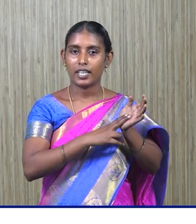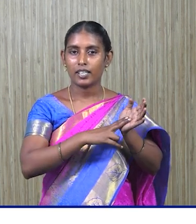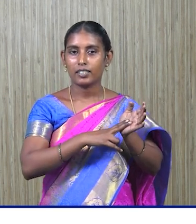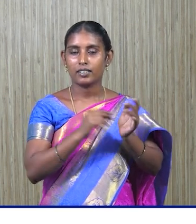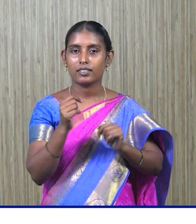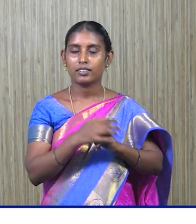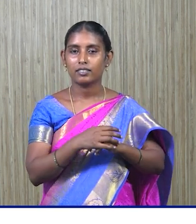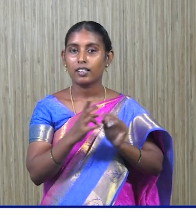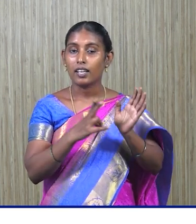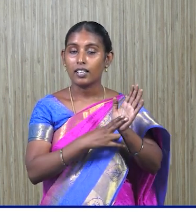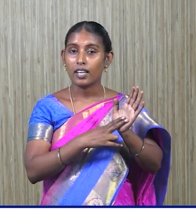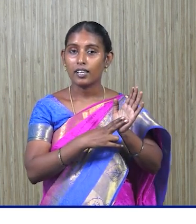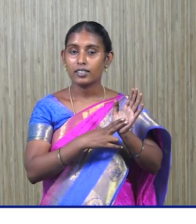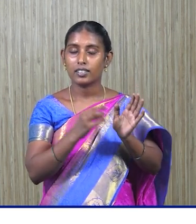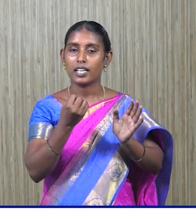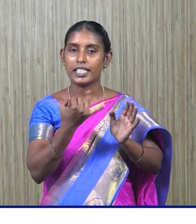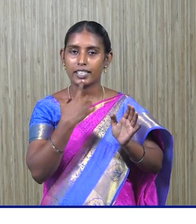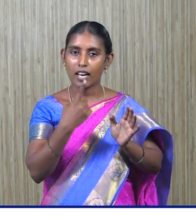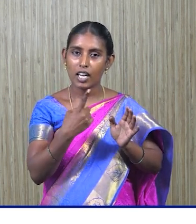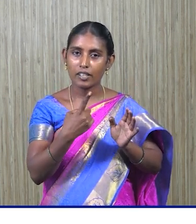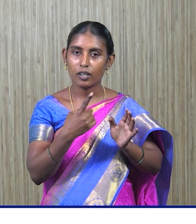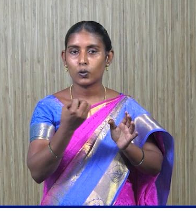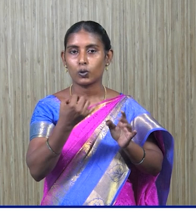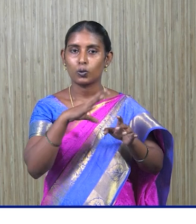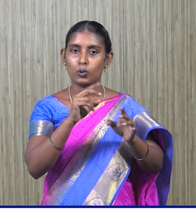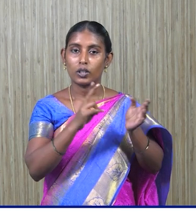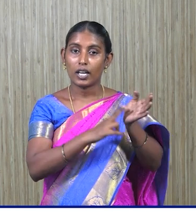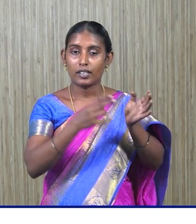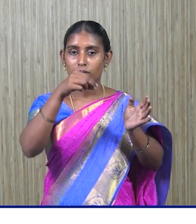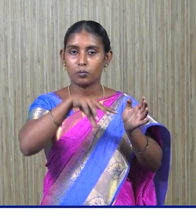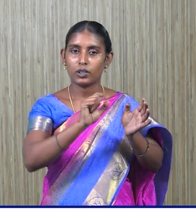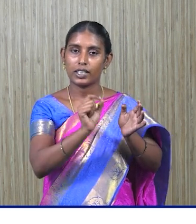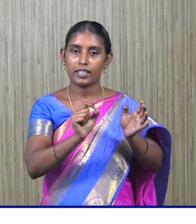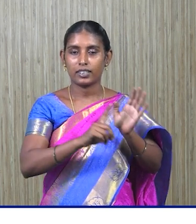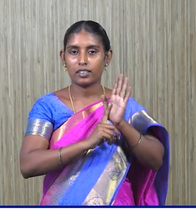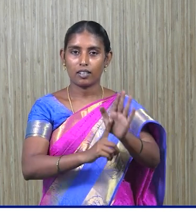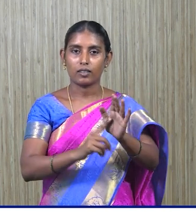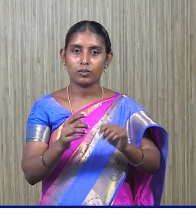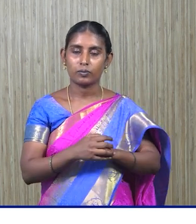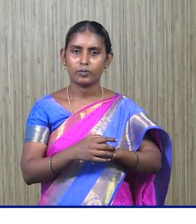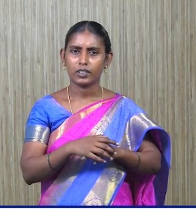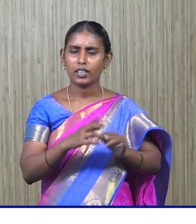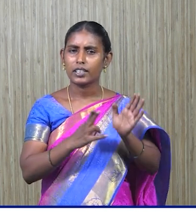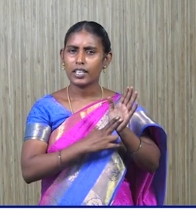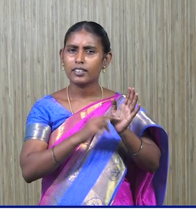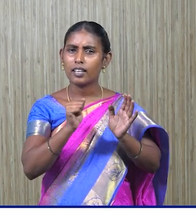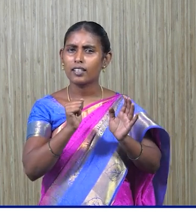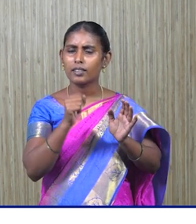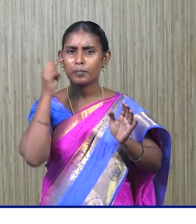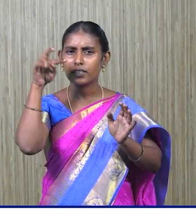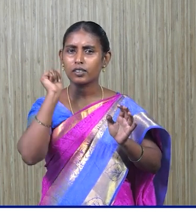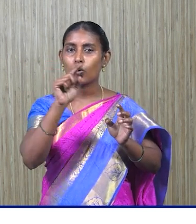முதல் எழுத்து எண். அப்போ எண் என்பது இயல் எண்களுக்கான குறியீடாக நாம் பயன்படுத்துகின்றோம். அப்போ எண்ணுங்கிற தொகுப்பை நம்ம எப்படி கூறலாம்?